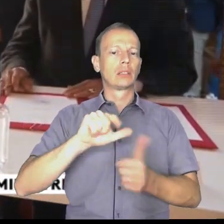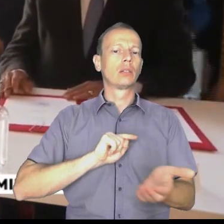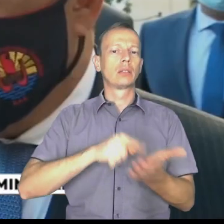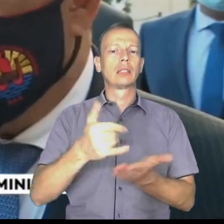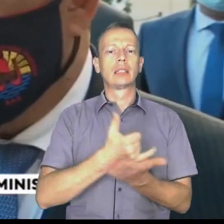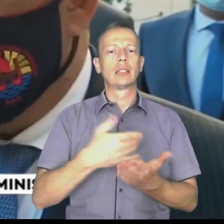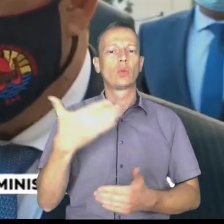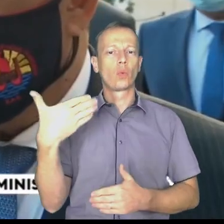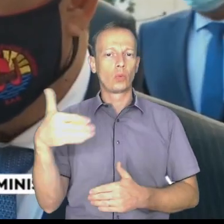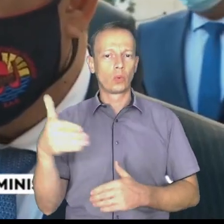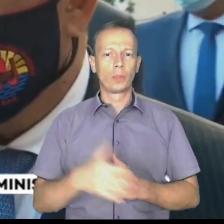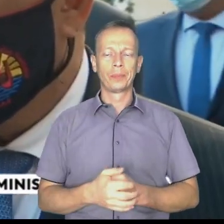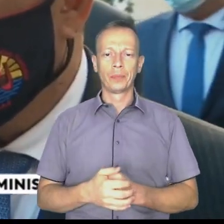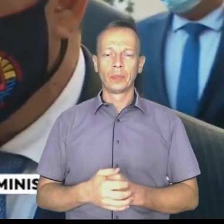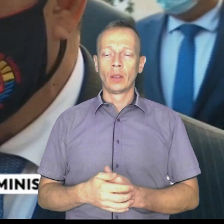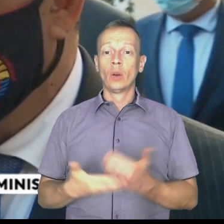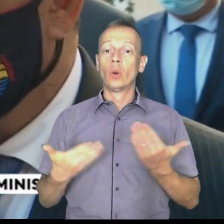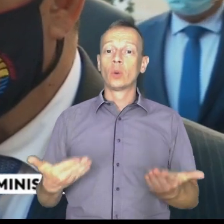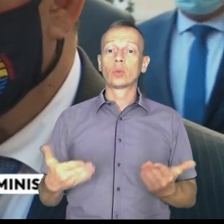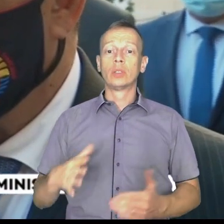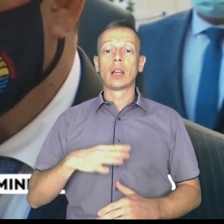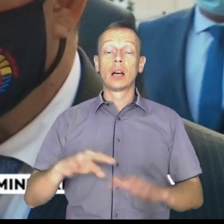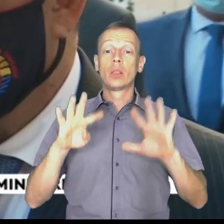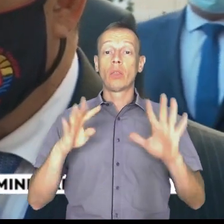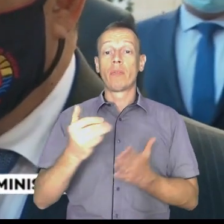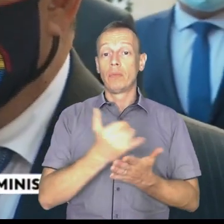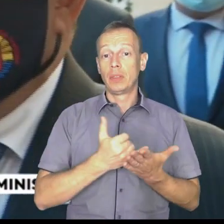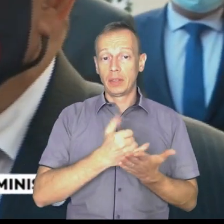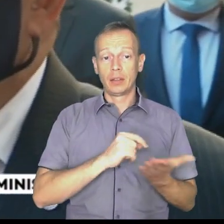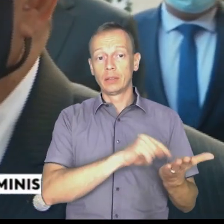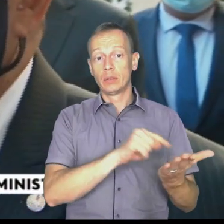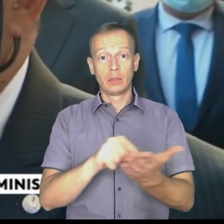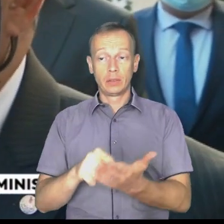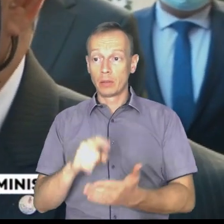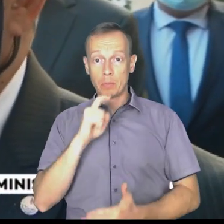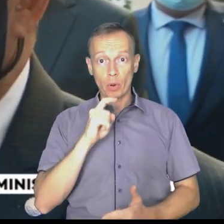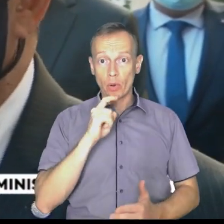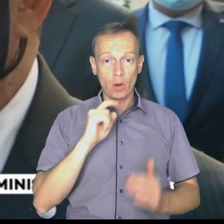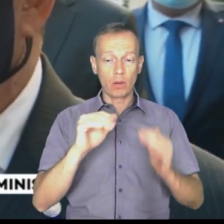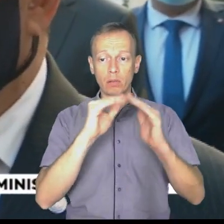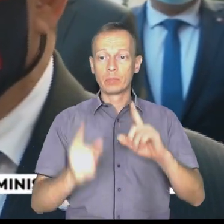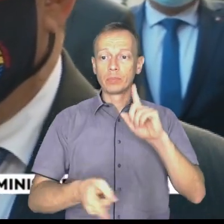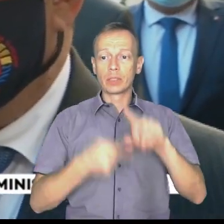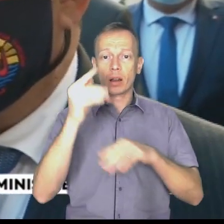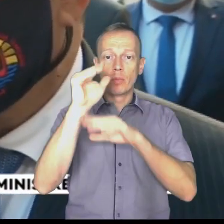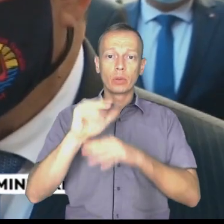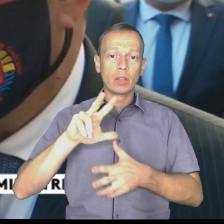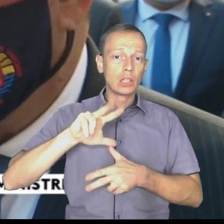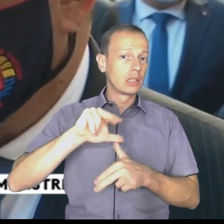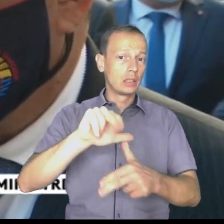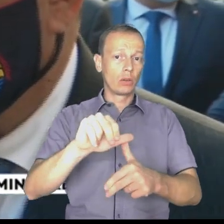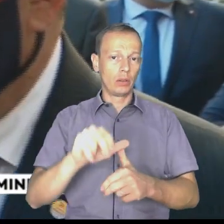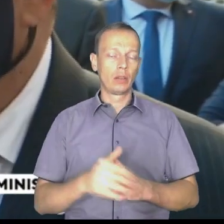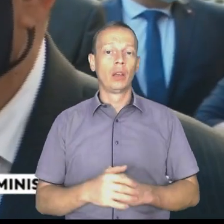Tuamotu. Aujourd'hui, 9 îles sont en attente de construction de leur abri